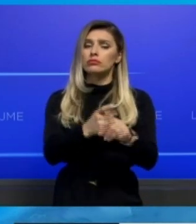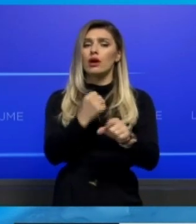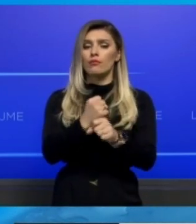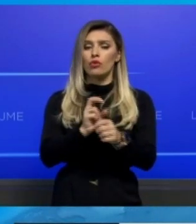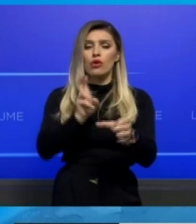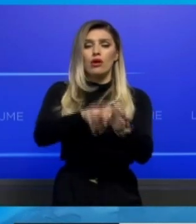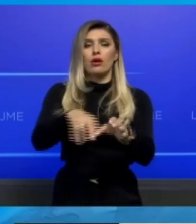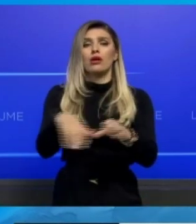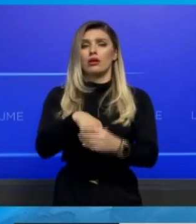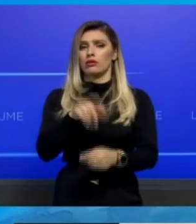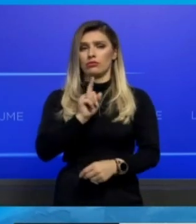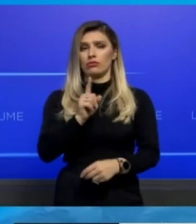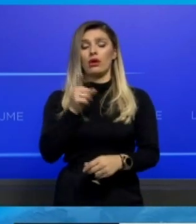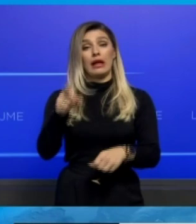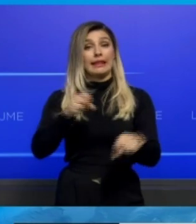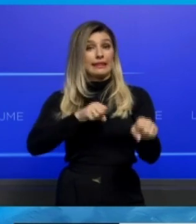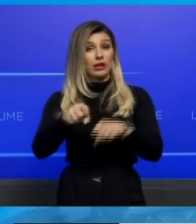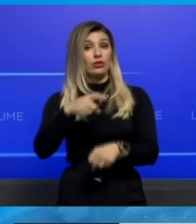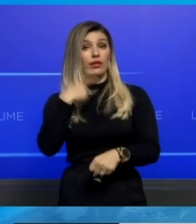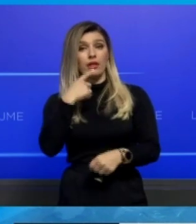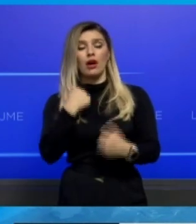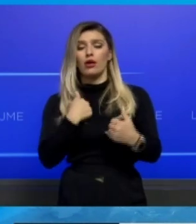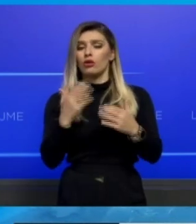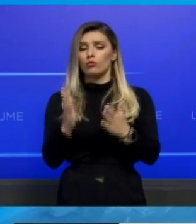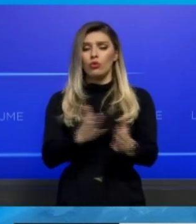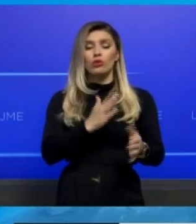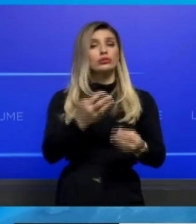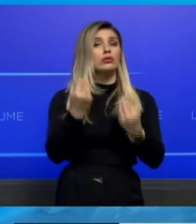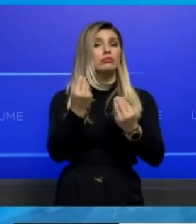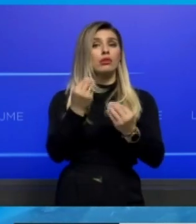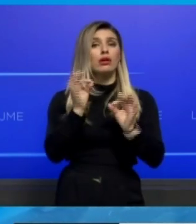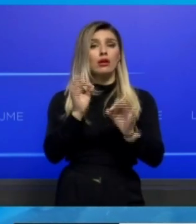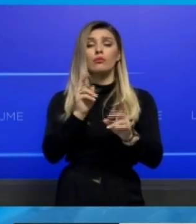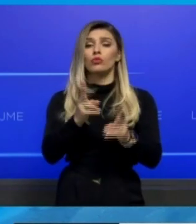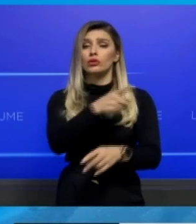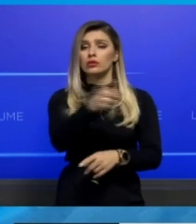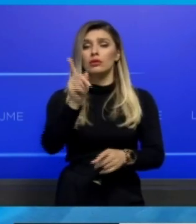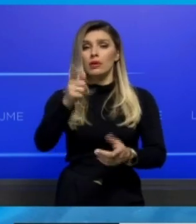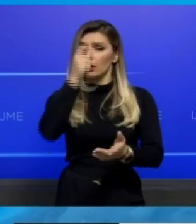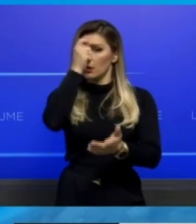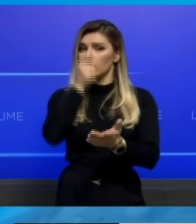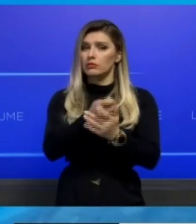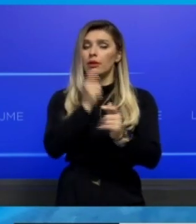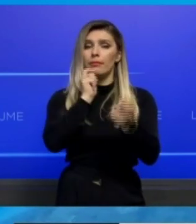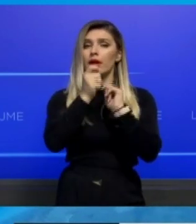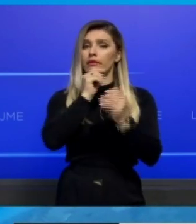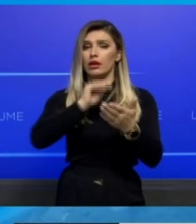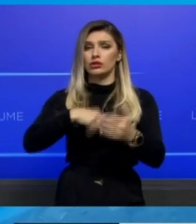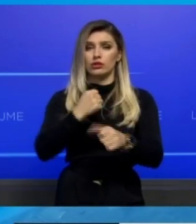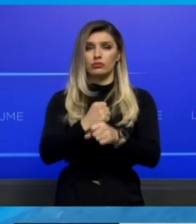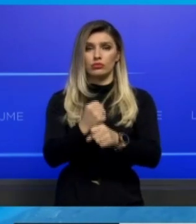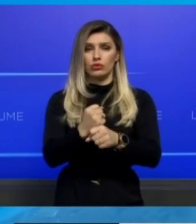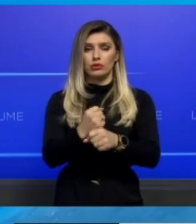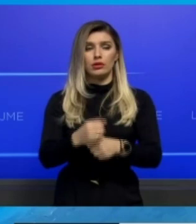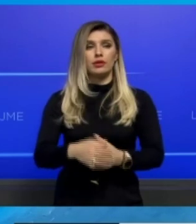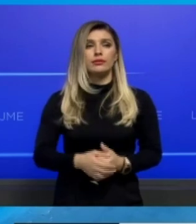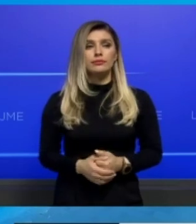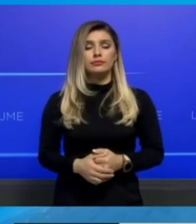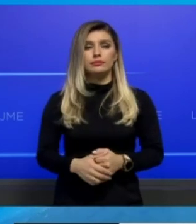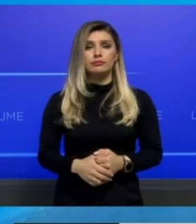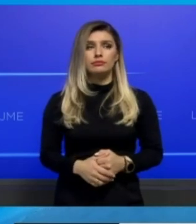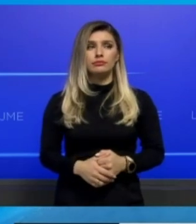ATK, Ratkoceri ka thënë se ligjërisht është në rregull dhe se mësimdhënësit duhet të respektojnë kontratat e tyre. Unë